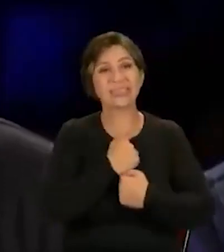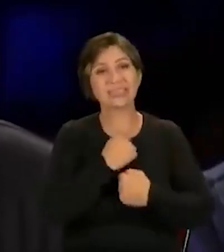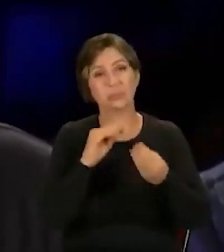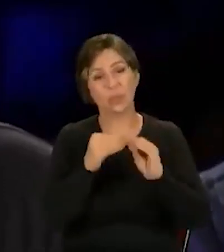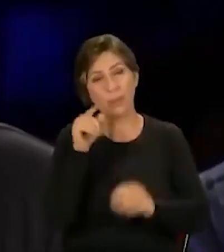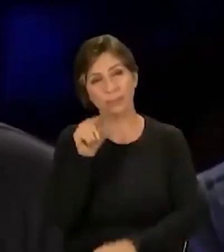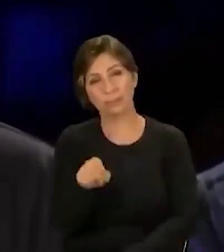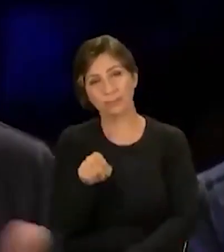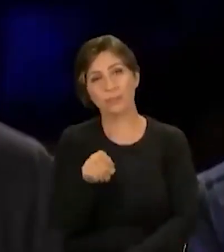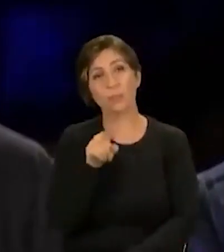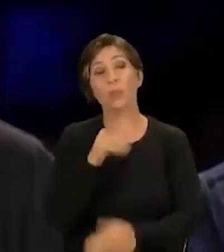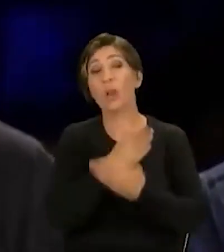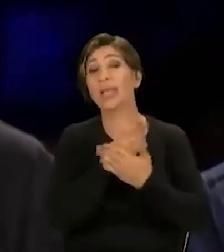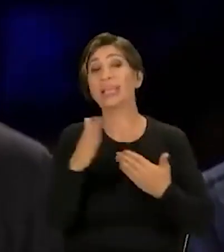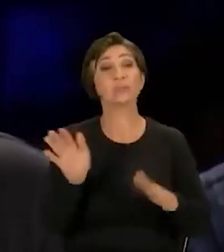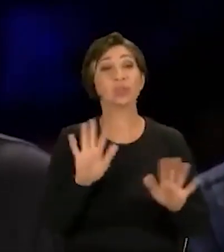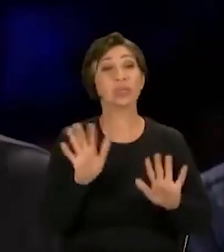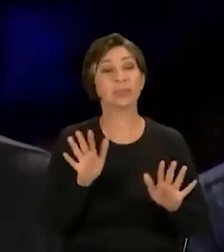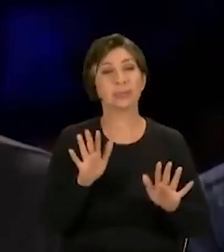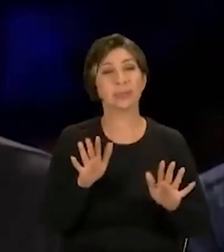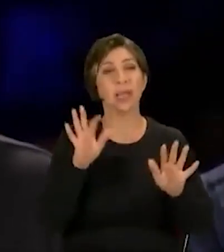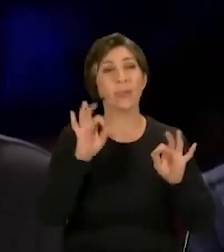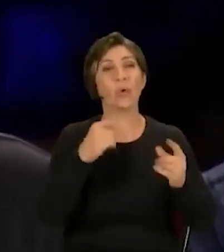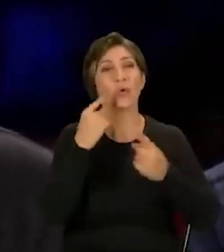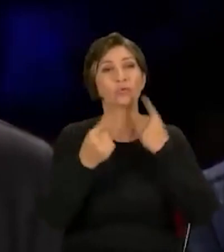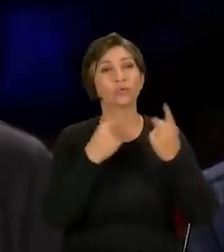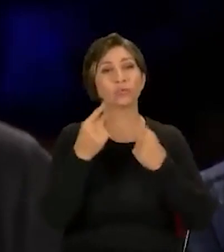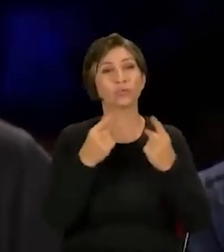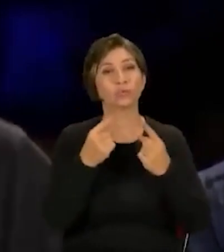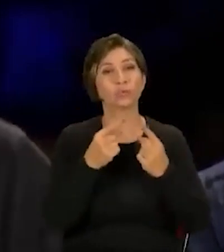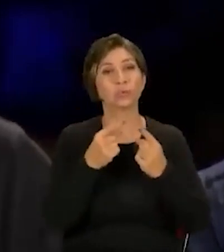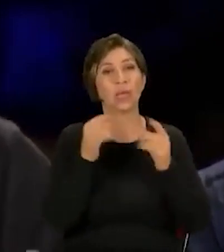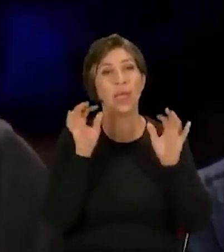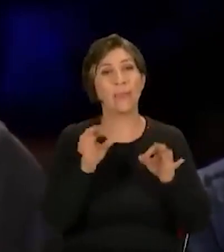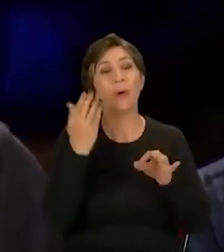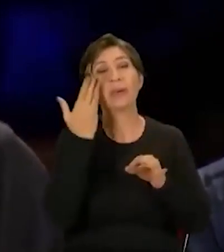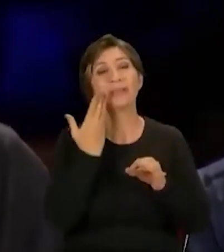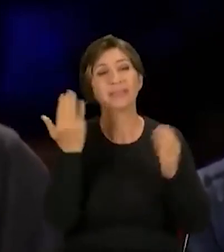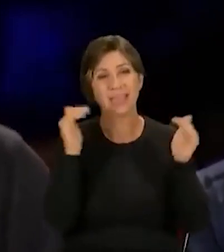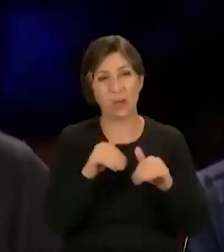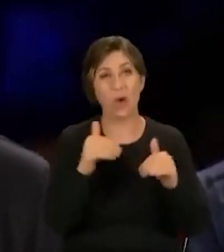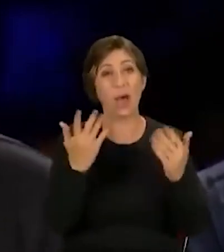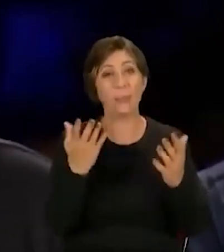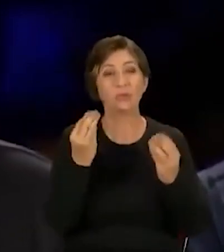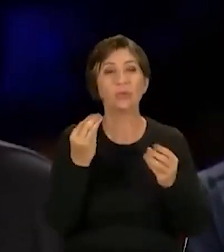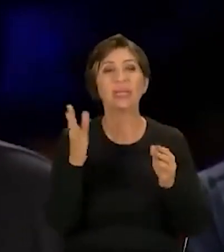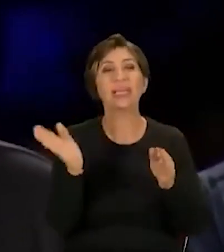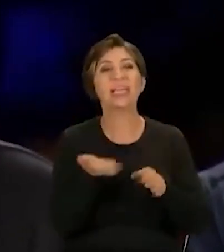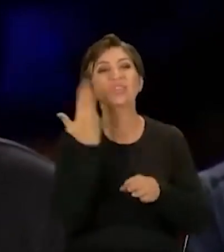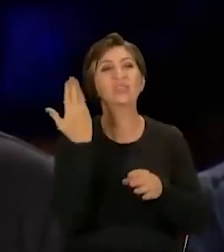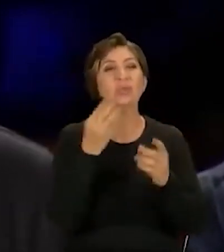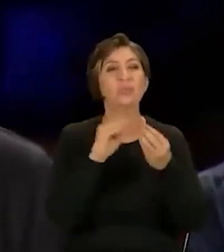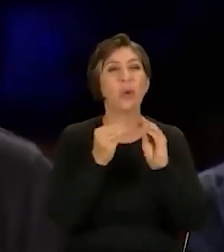kaynaklanıyor. Ve bu böyle gitmeyecek. Mümkün değil. Bugün hep konuştuğumuz şeyler hani bize hoş geliyor entelektüel açıdan ama çok geçici sorunlarla